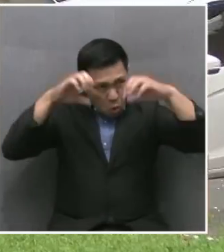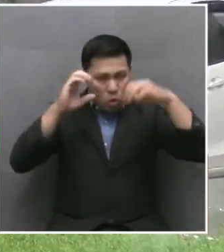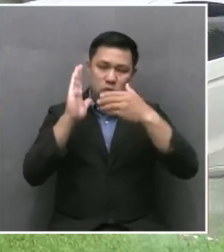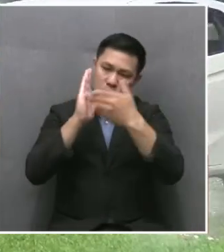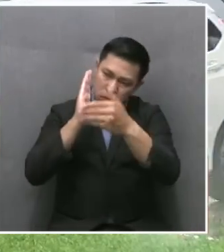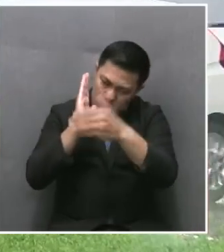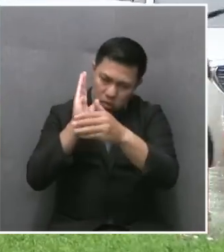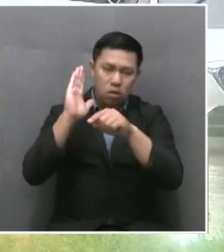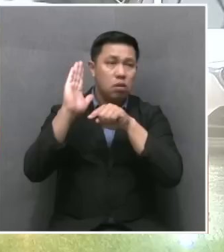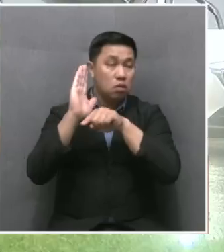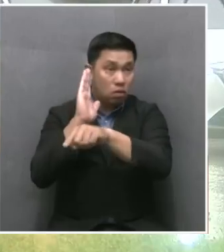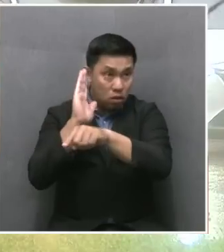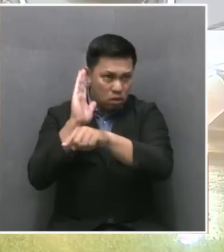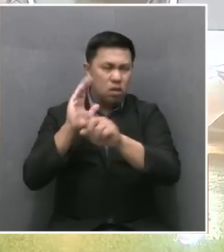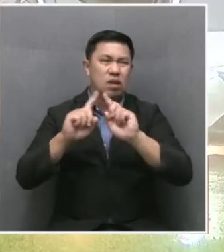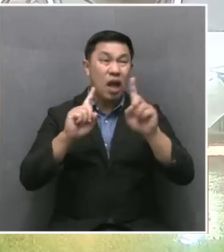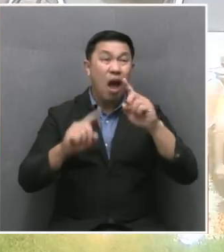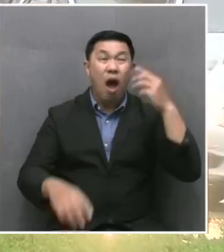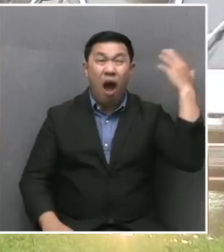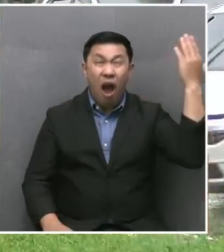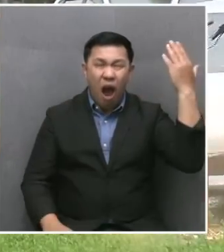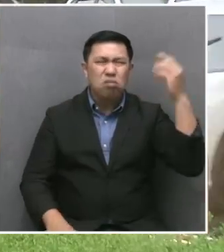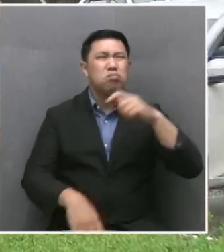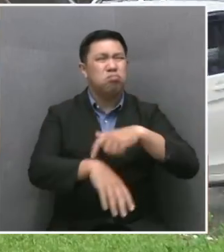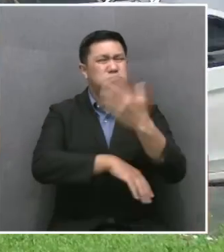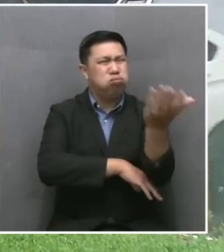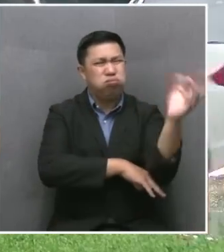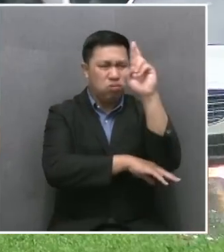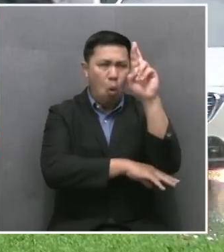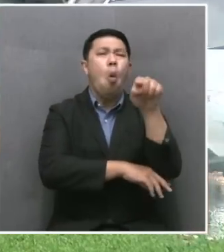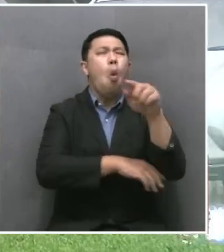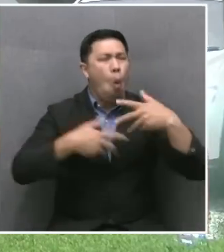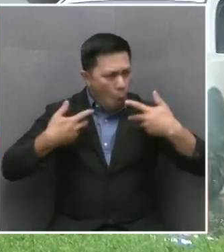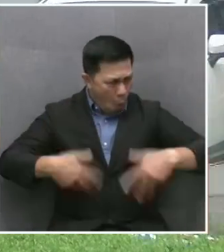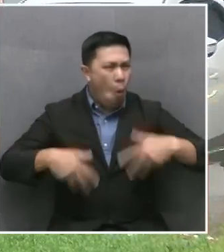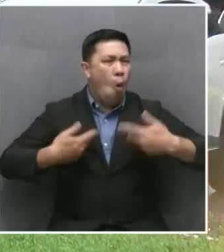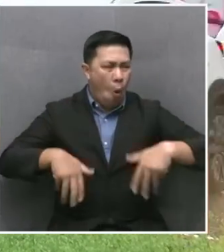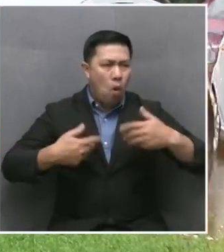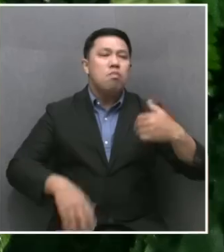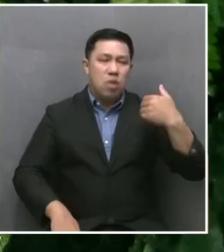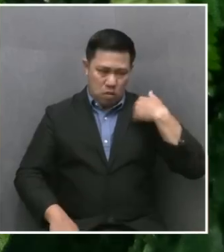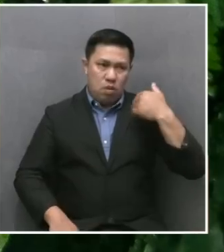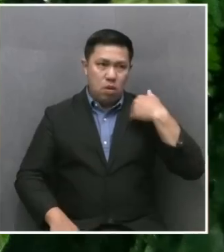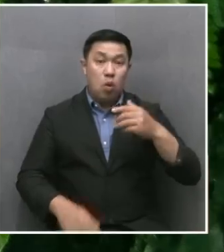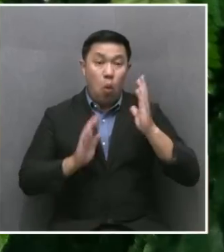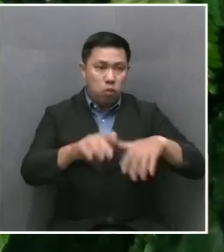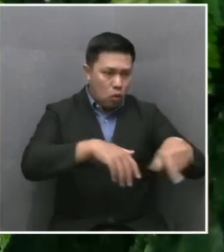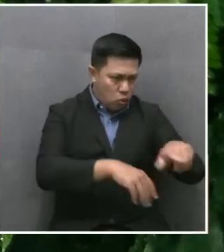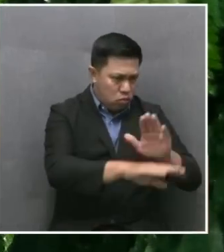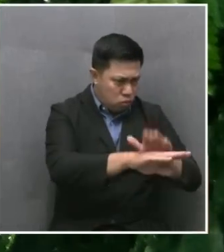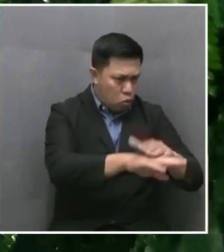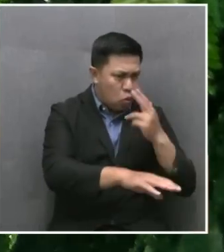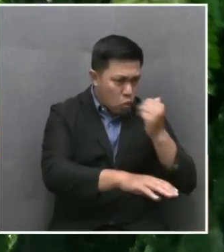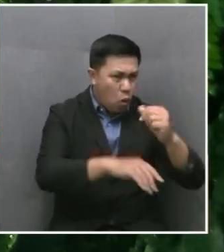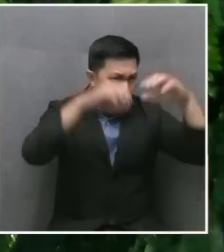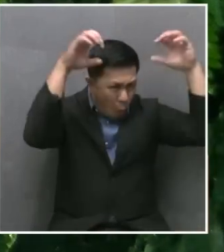และภาคตะวันออกแต่ยังคงมีอากาศร้อนในตอนกลางวันอยู่นะคะขอให้ประชาชนระวังอันตรายจากฝนฟ้าคะนองลม